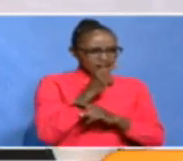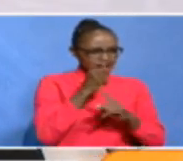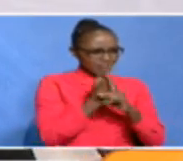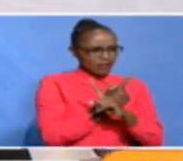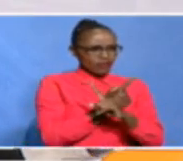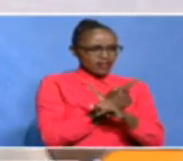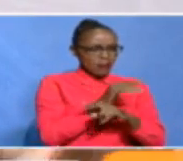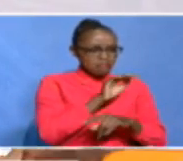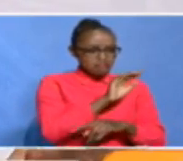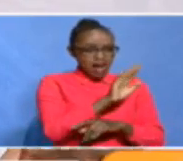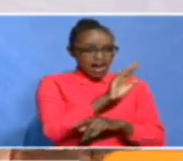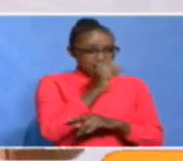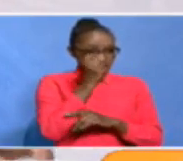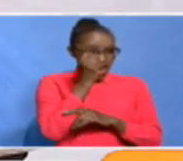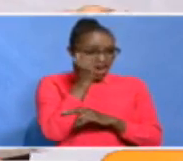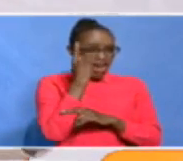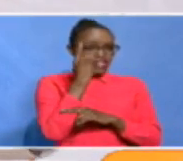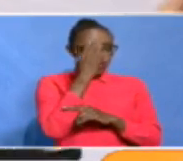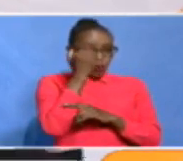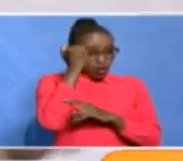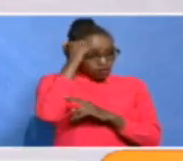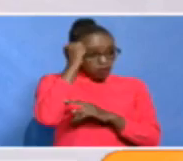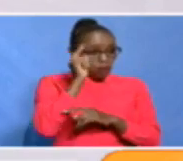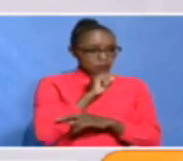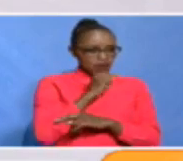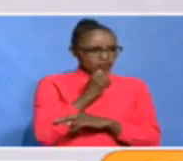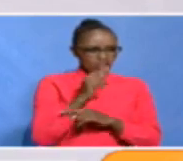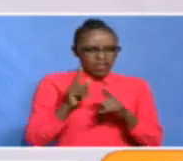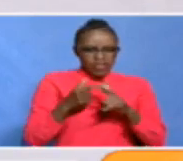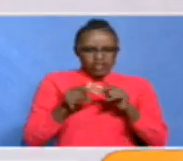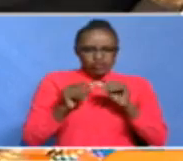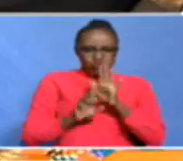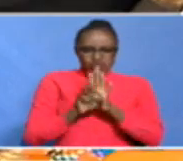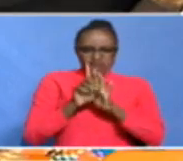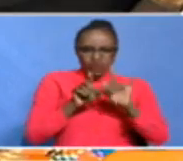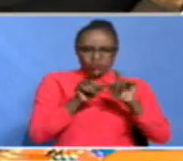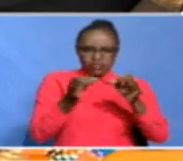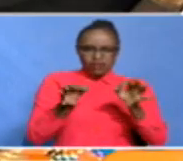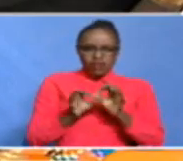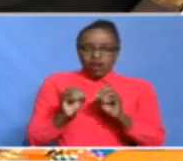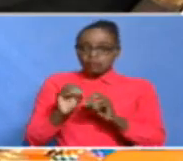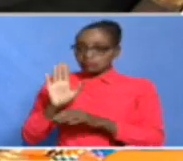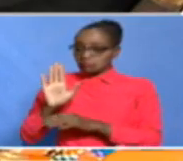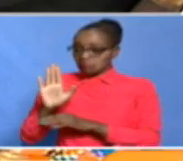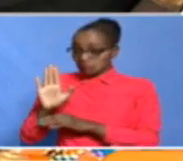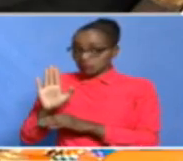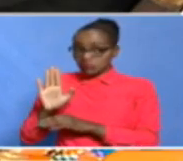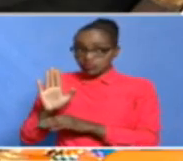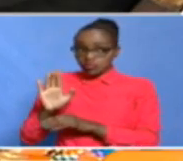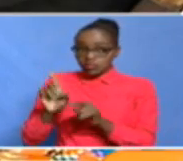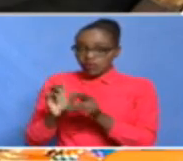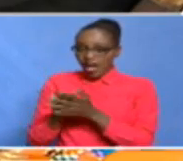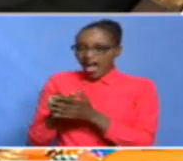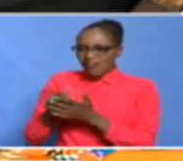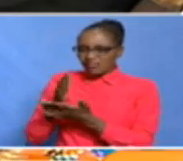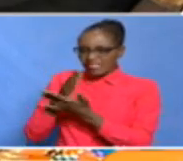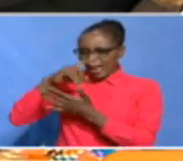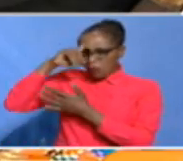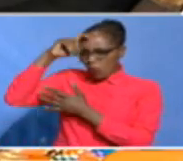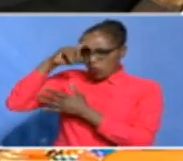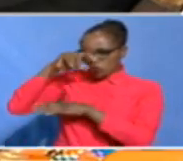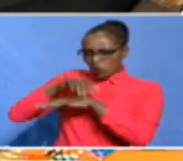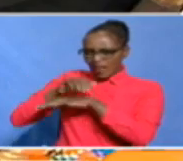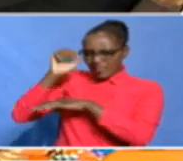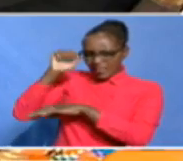wako. Kwa sababu umeweza kusoma. Amu lakini Rashid mapenzi huwa ni kuna hekima fulani inapatikana katika elimu.